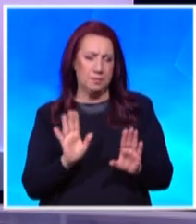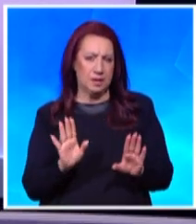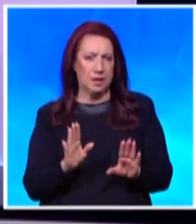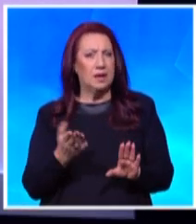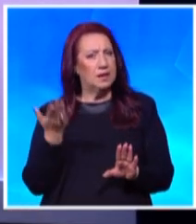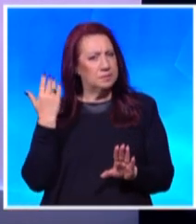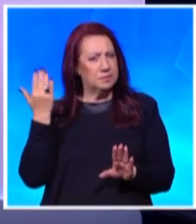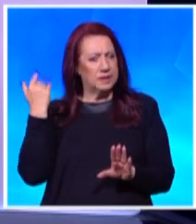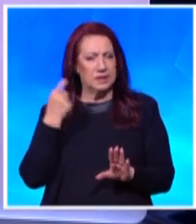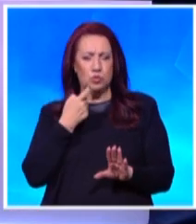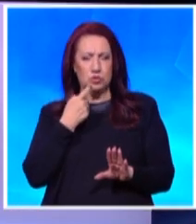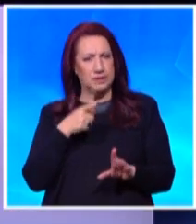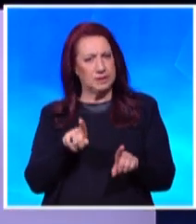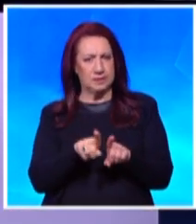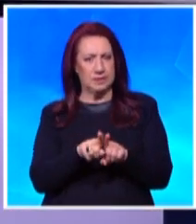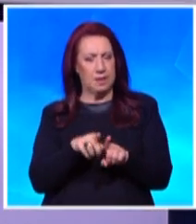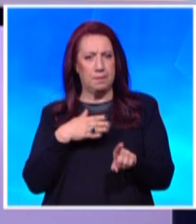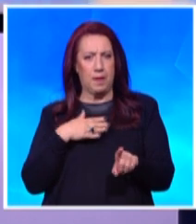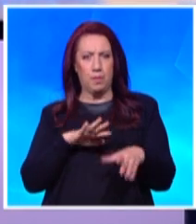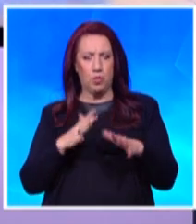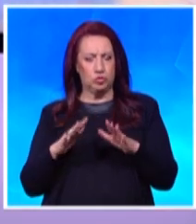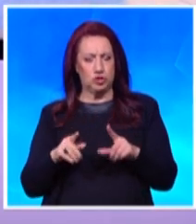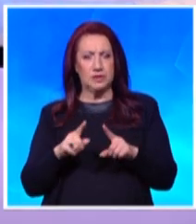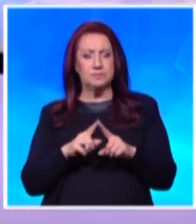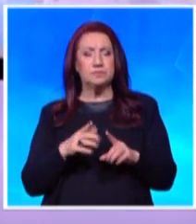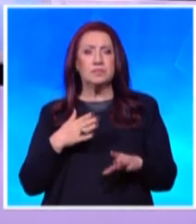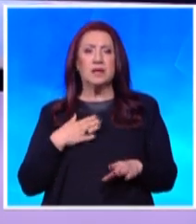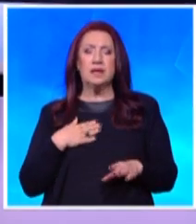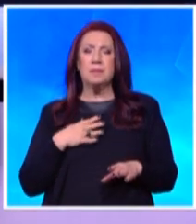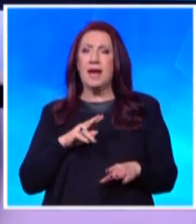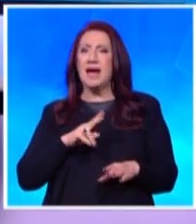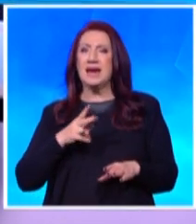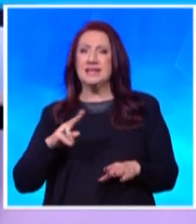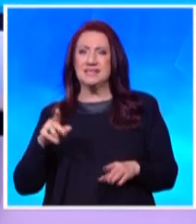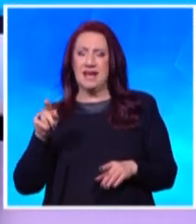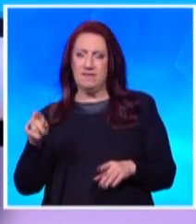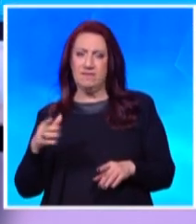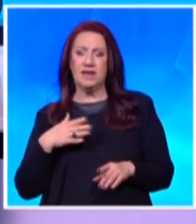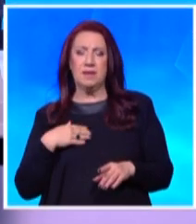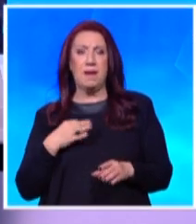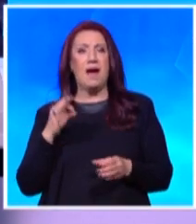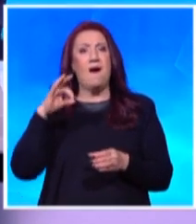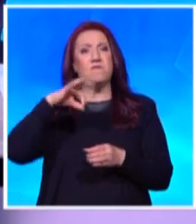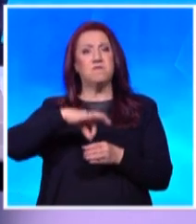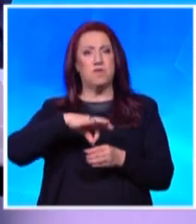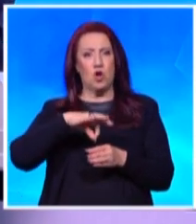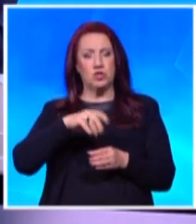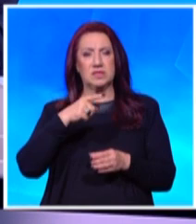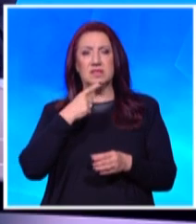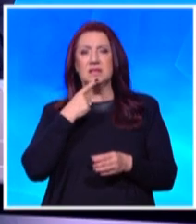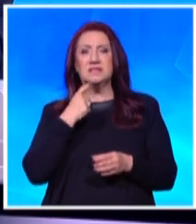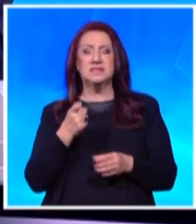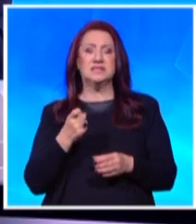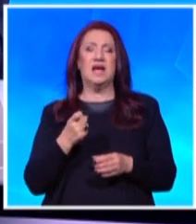наречения фискален резерв има няколко законово задължителни фонда. Примерно там, освен Сребърния фонд, е и фонда за извеждане от експлоатация на